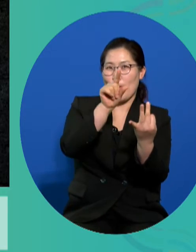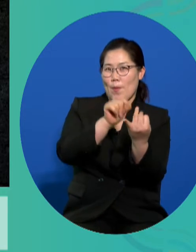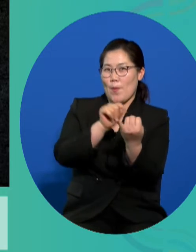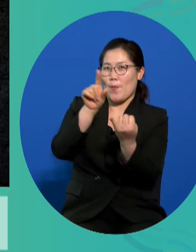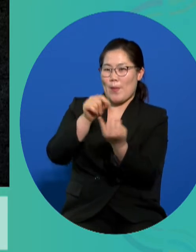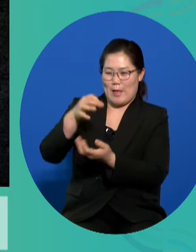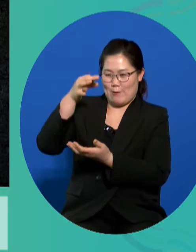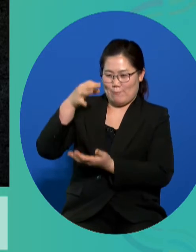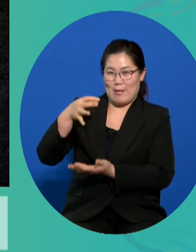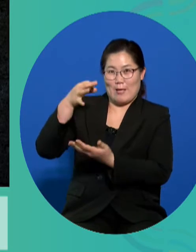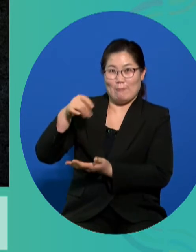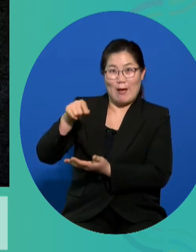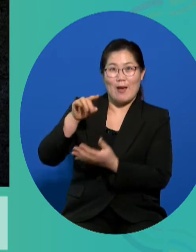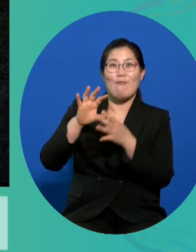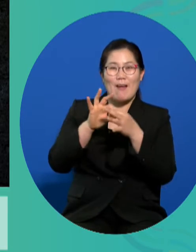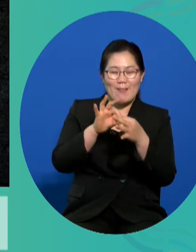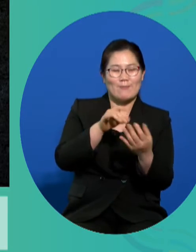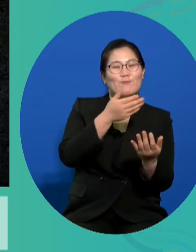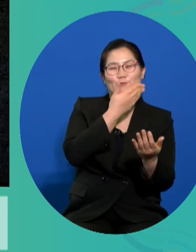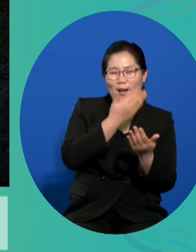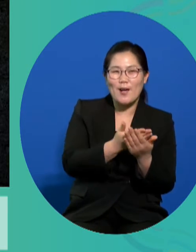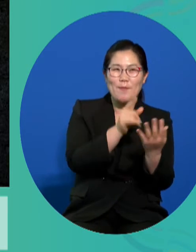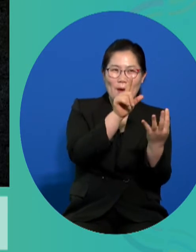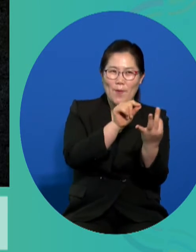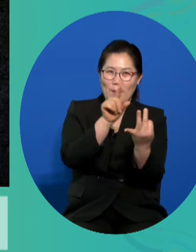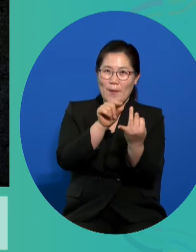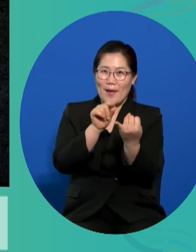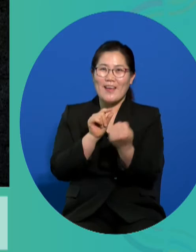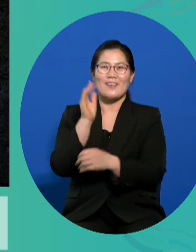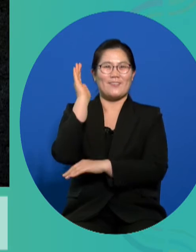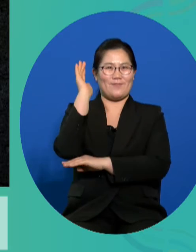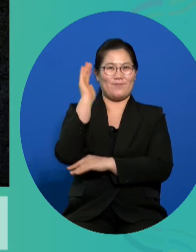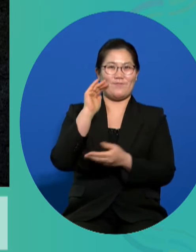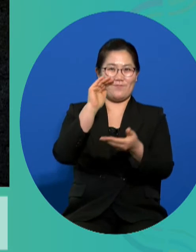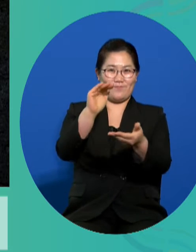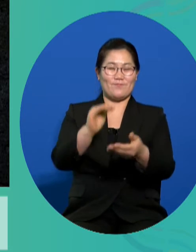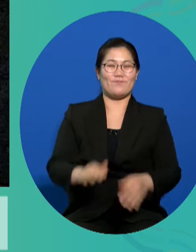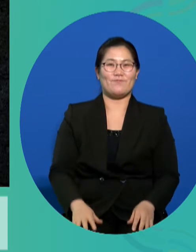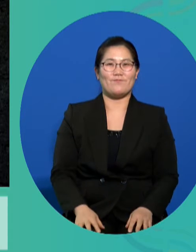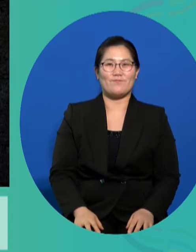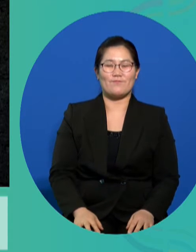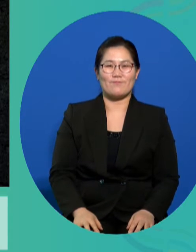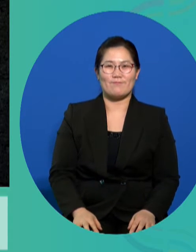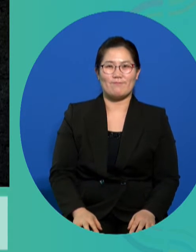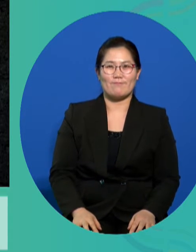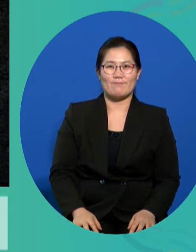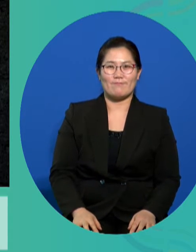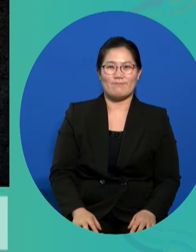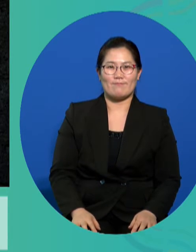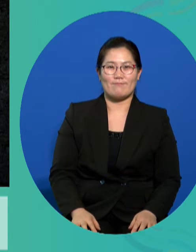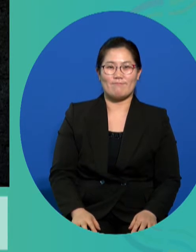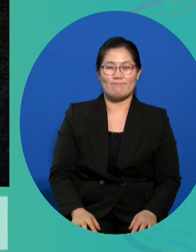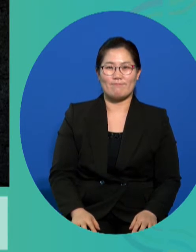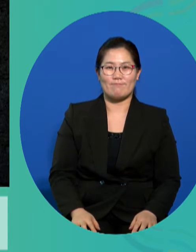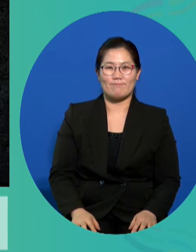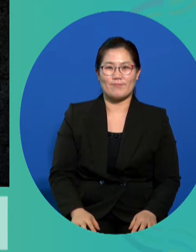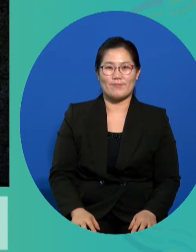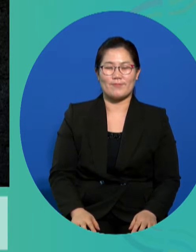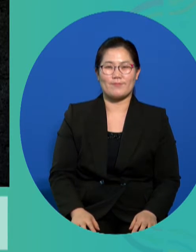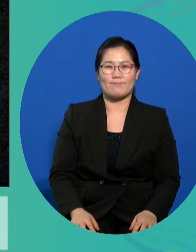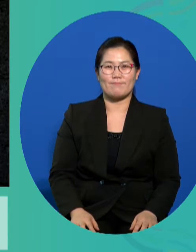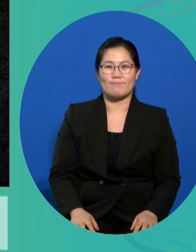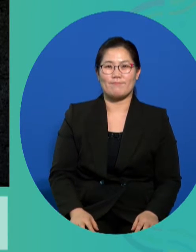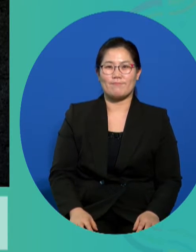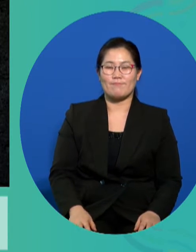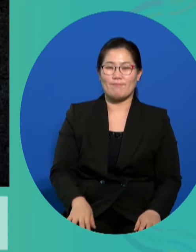관련된 대표적인 이야기만 제가 할 뿐이고요. 나머지 유산 진행되는 부분도 상당히 많이 있습니다. 그 중에